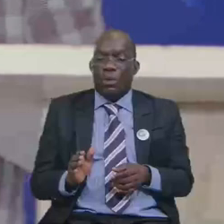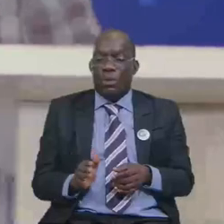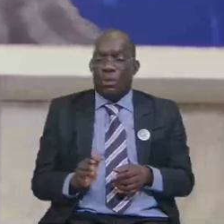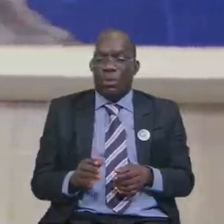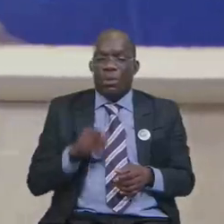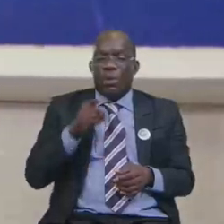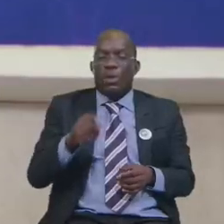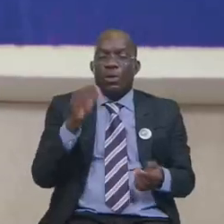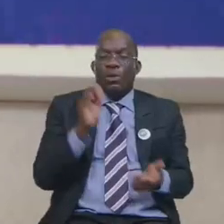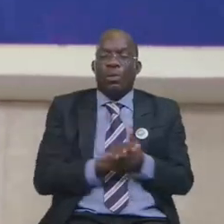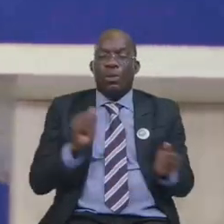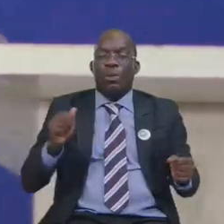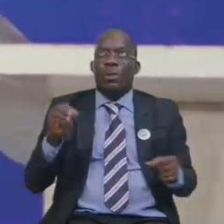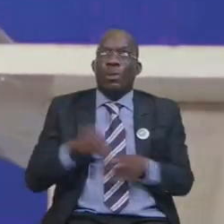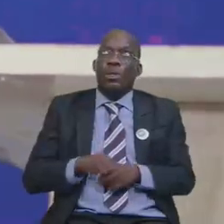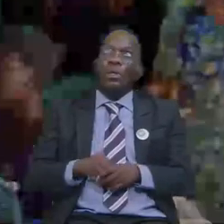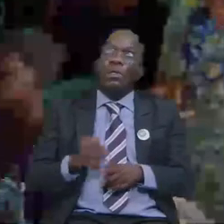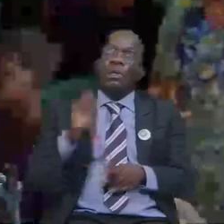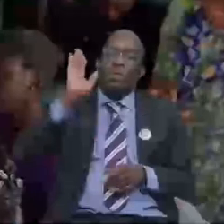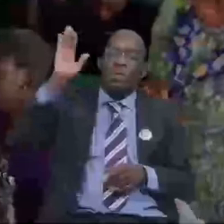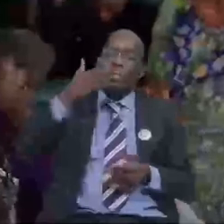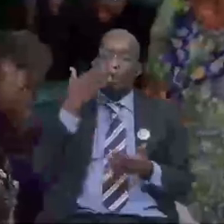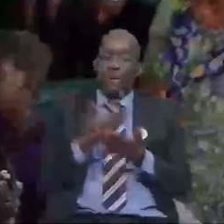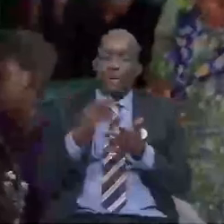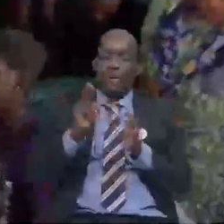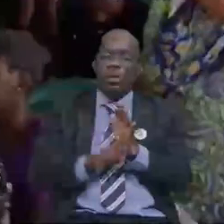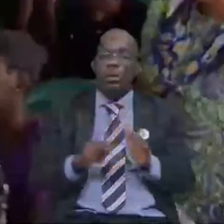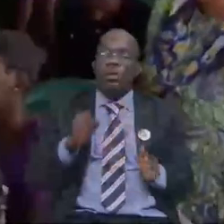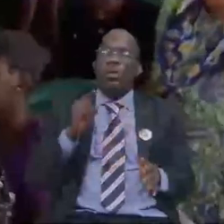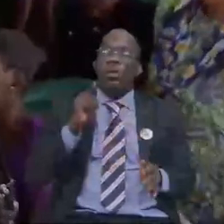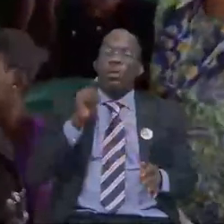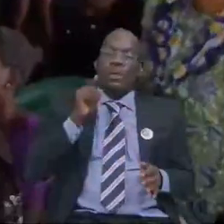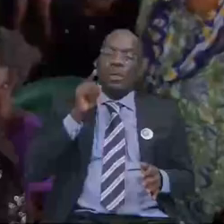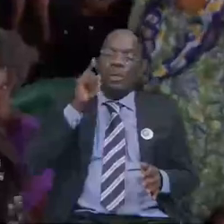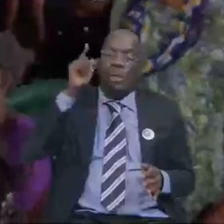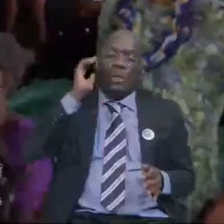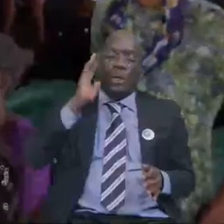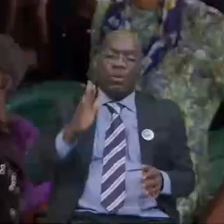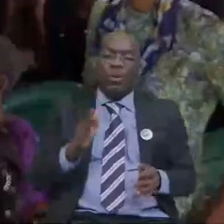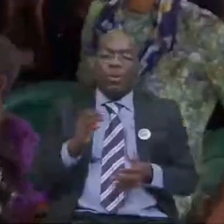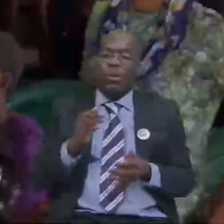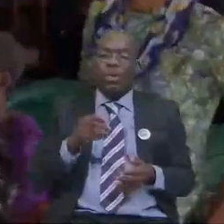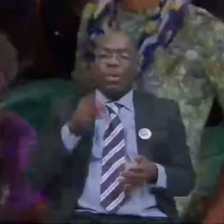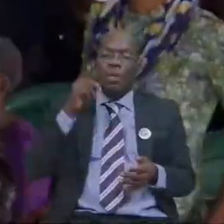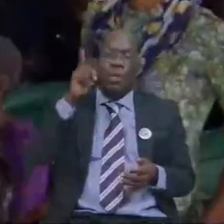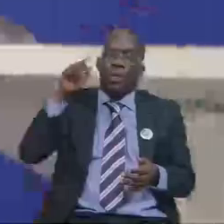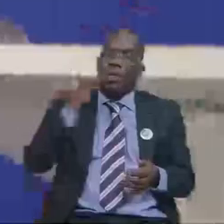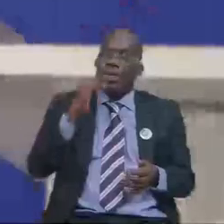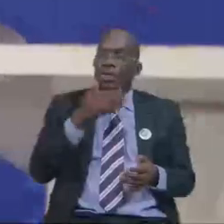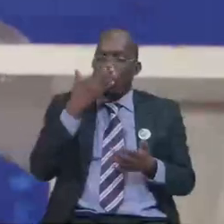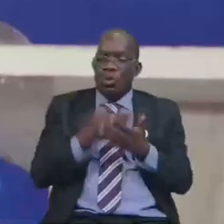tu crois en sa bonté il est bon envers tous il est bon envers tous